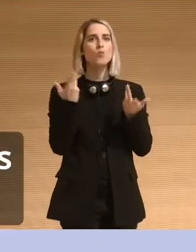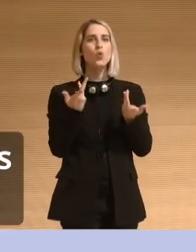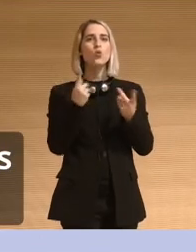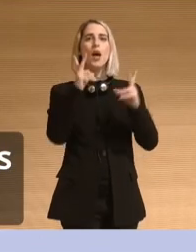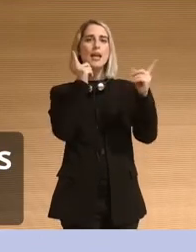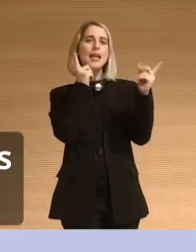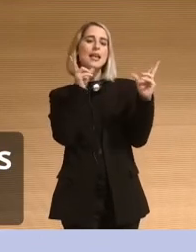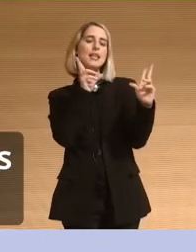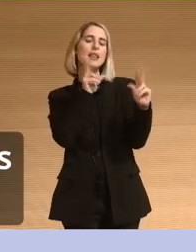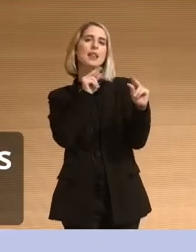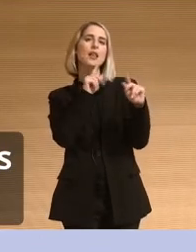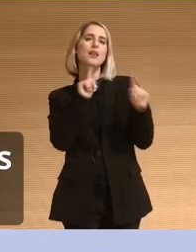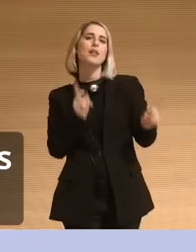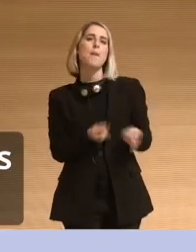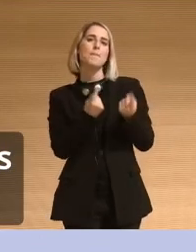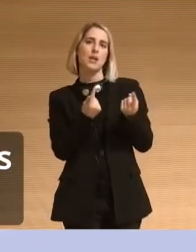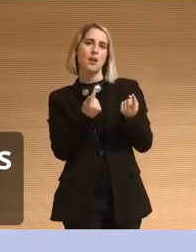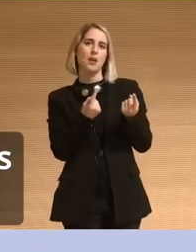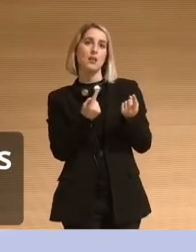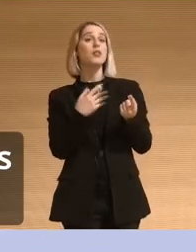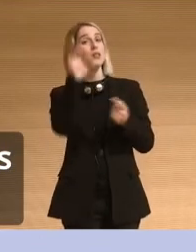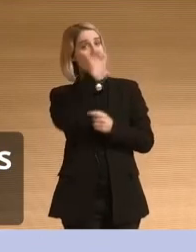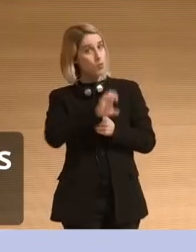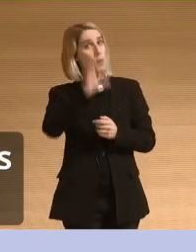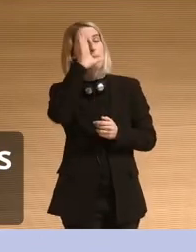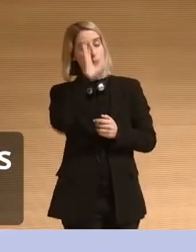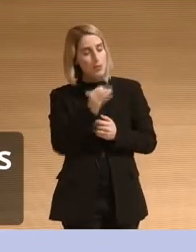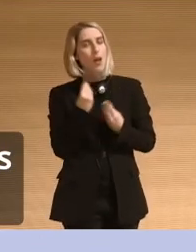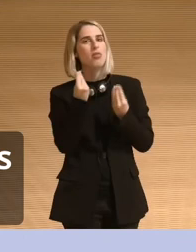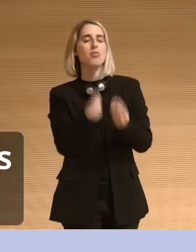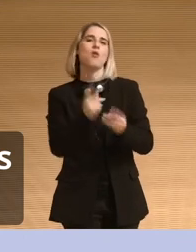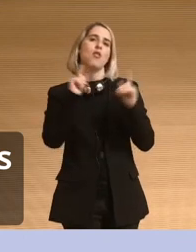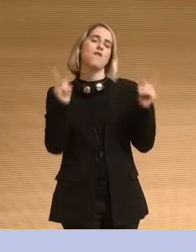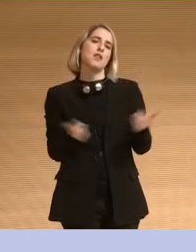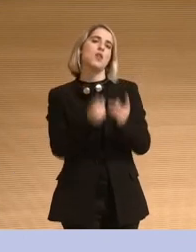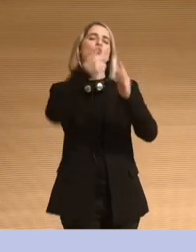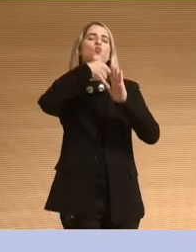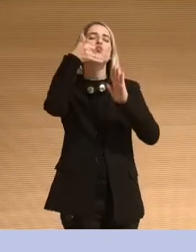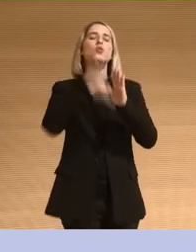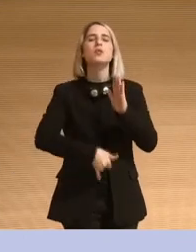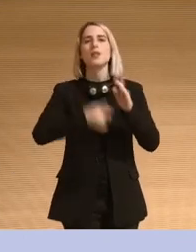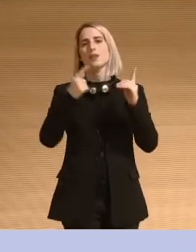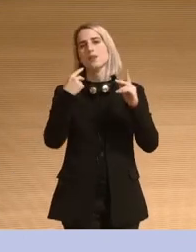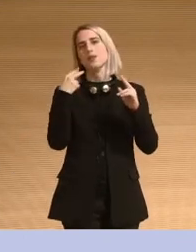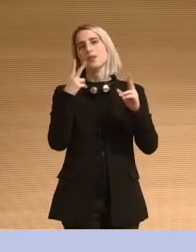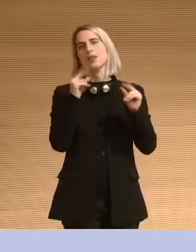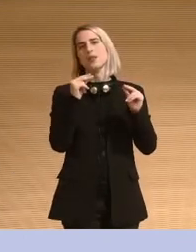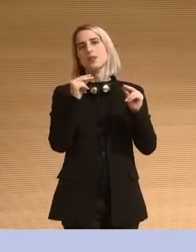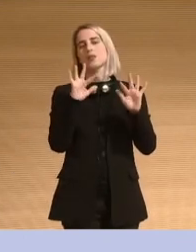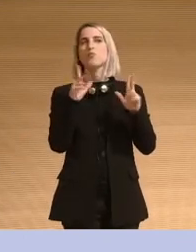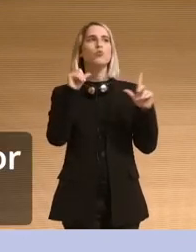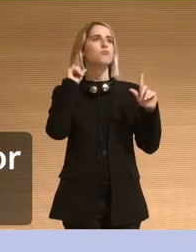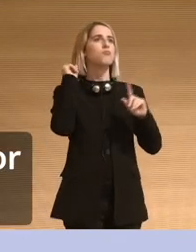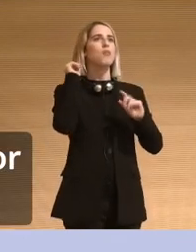cures. Και τα μουσεία μας είναι σε θέση να προσφέρουν πάρα πολλές ευκαιρίες για ουσιαστικές συζητήσεις μέσω των εκθεμάτων τους, είτε μέσα